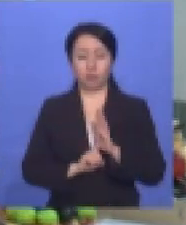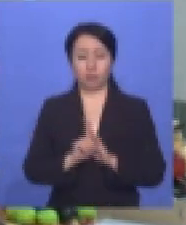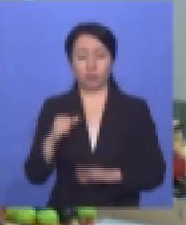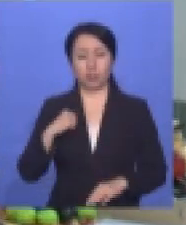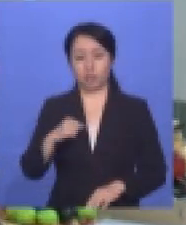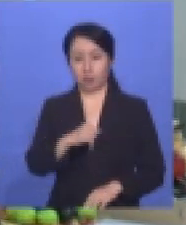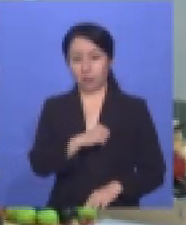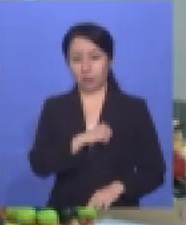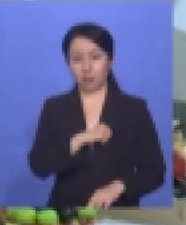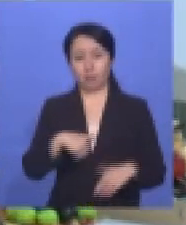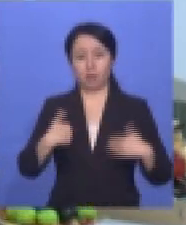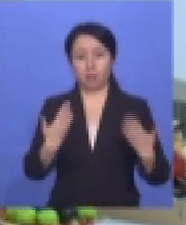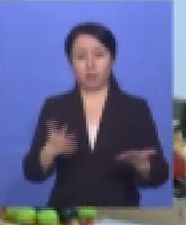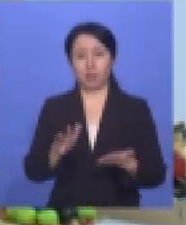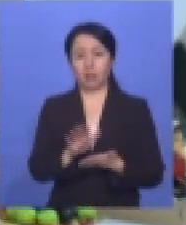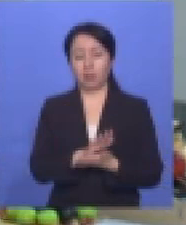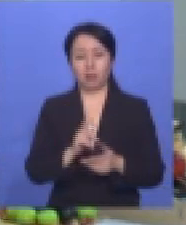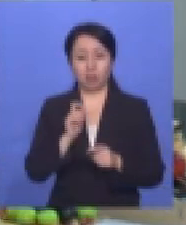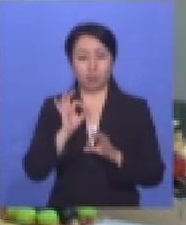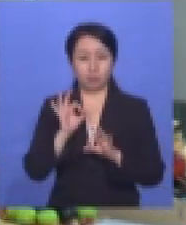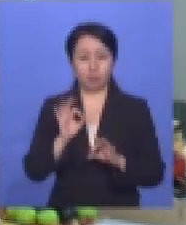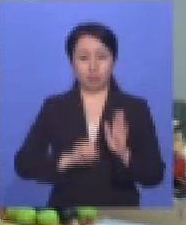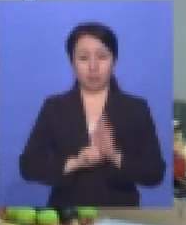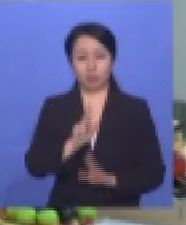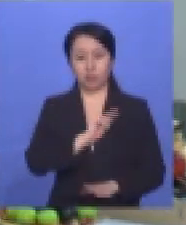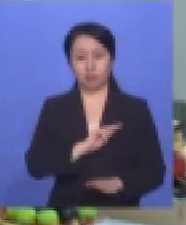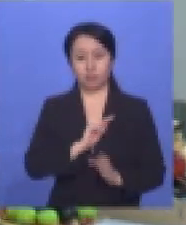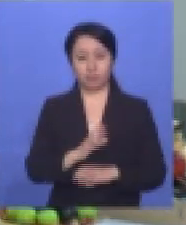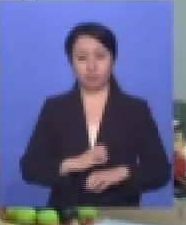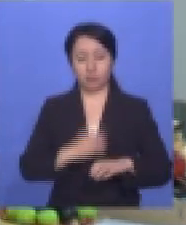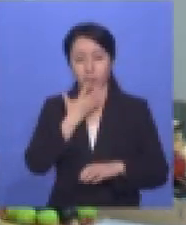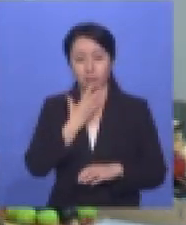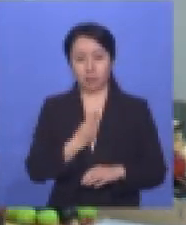по себе, подал объявление и на себя начал работать. У нас бригада своя.